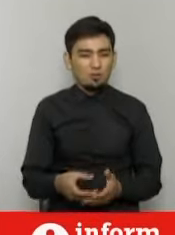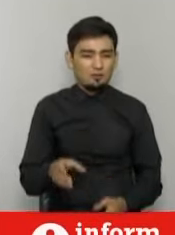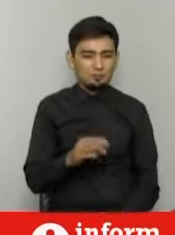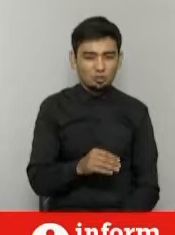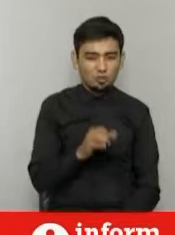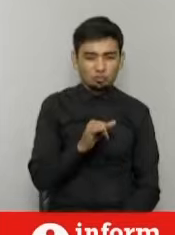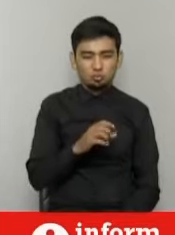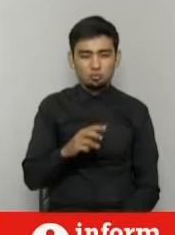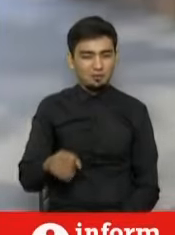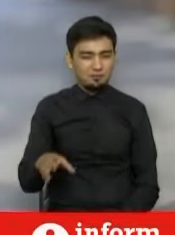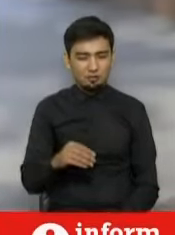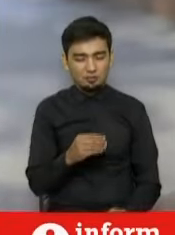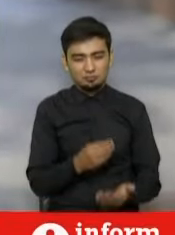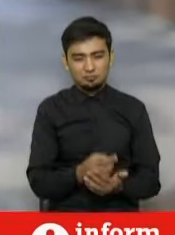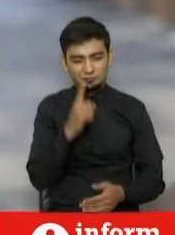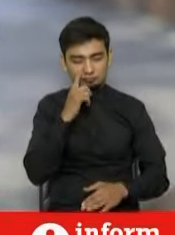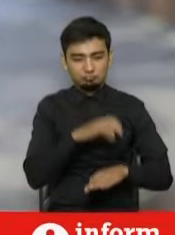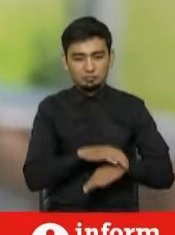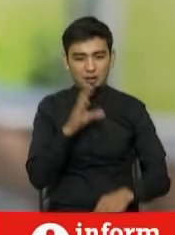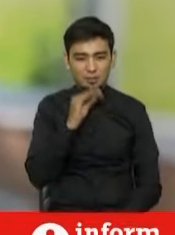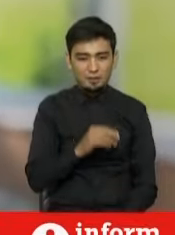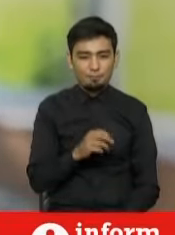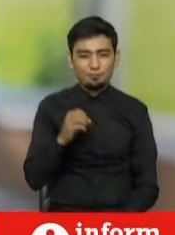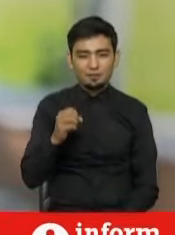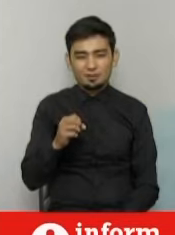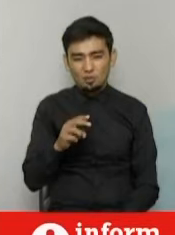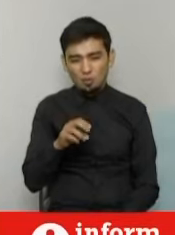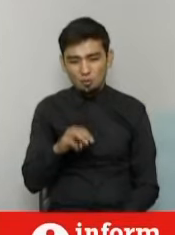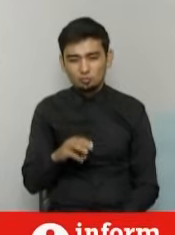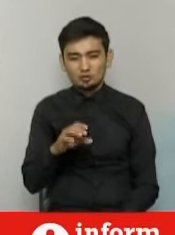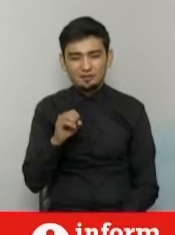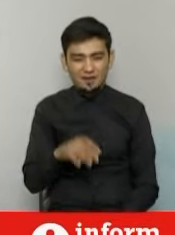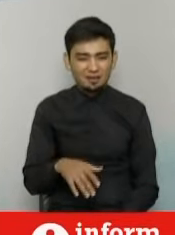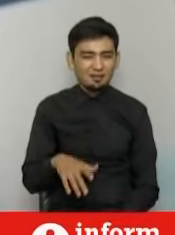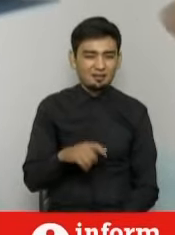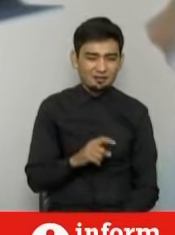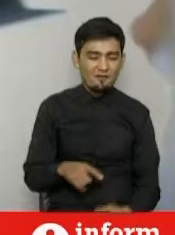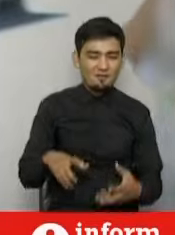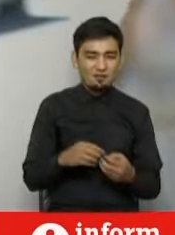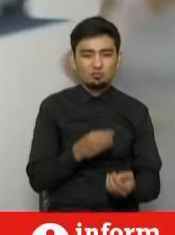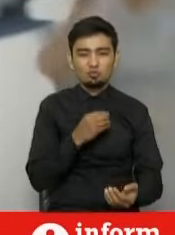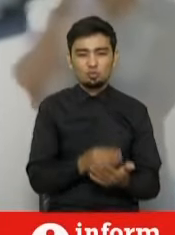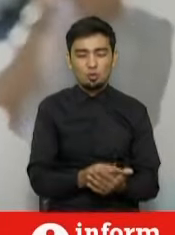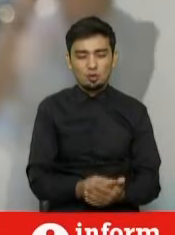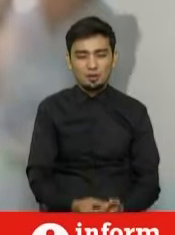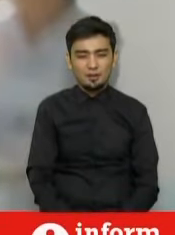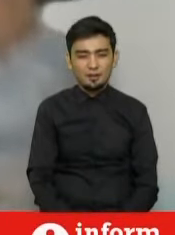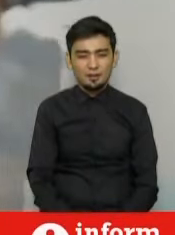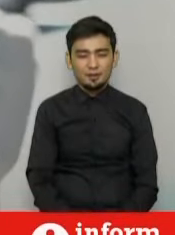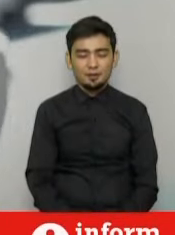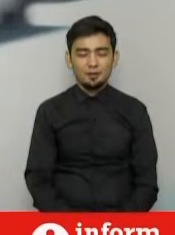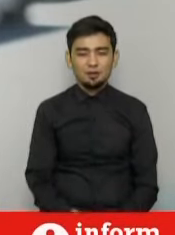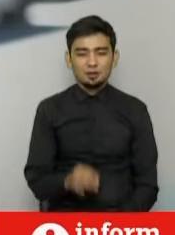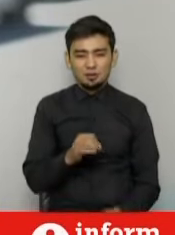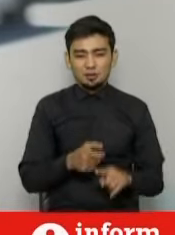Все услуги подорожали, заметно. Коммуслуги подорожали, все, свет. Да, существенно тоже подорожали. Особенно